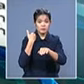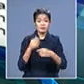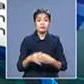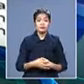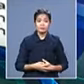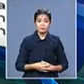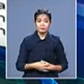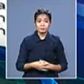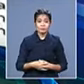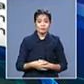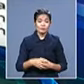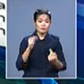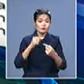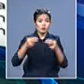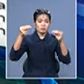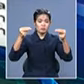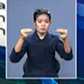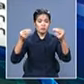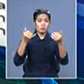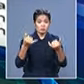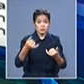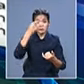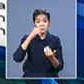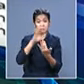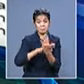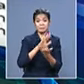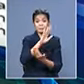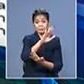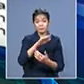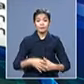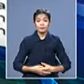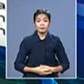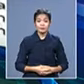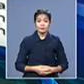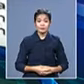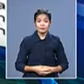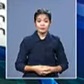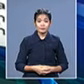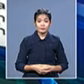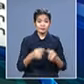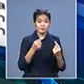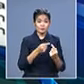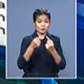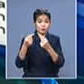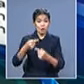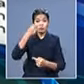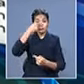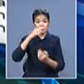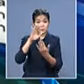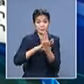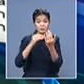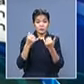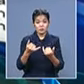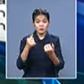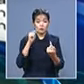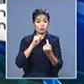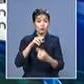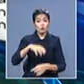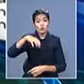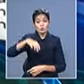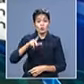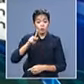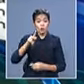าการใช้กล้องเฉพาะจุดที่ทำงานอยู่ในประเทศไทยเช่นเดียวกันนะครับมาดูของไทยกันหน่อยนะครับว่าที่กรมทางหลวงนะครับ